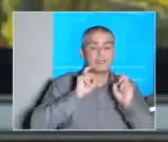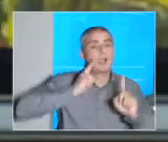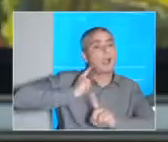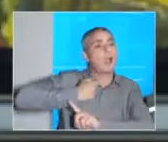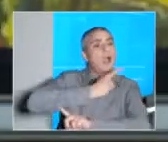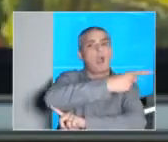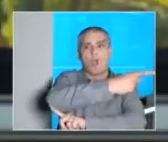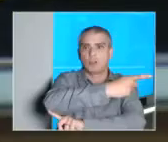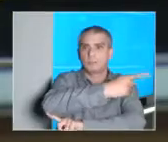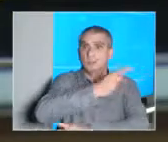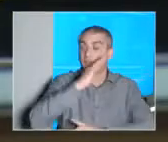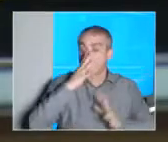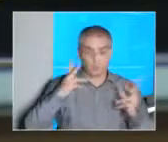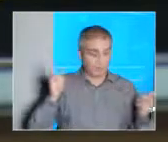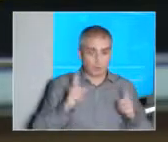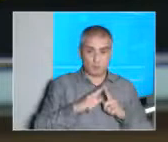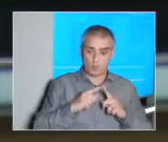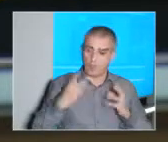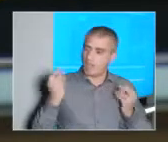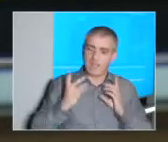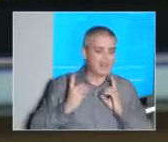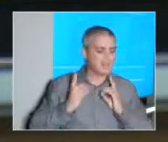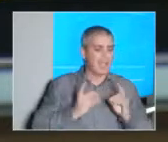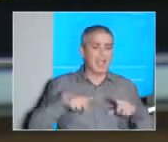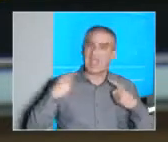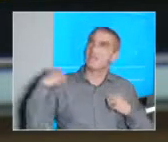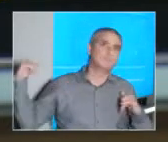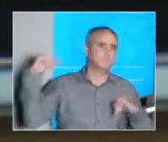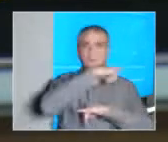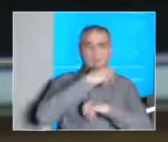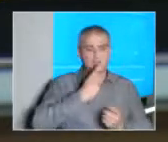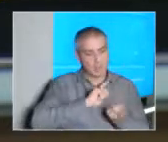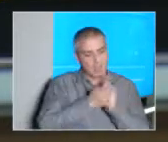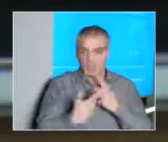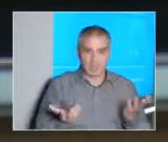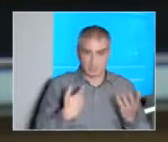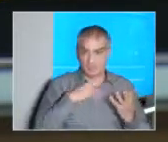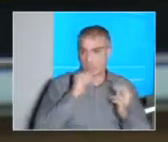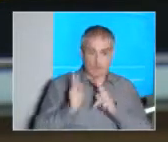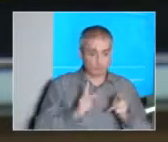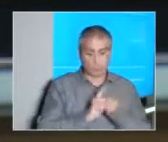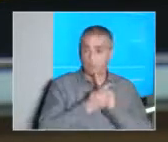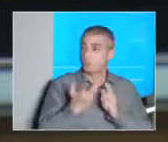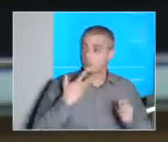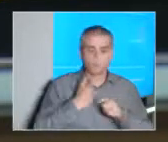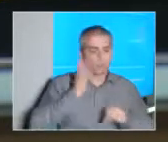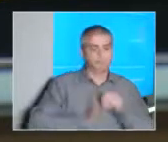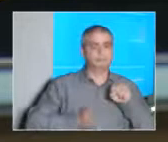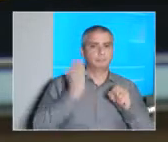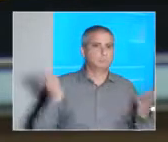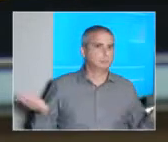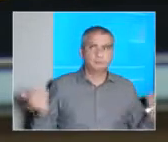הרחוקה ביותר, וכשגוזרים את עורק החיים, בלי לתת לנו חלופה, ואם תרצה נדבר על החלופות, כשגוזרים לנו את עורק